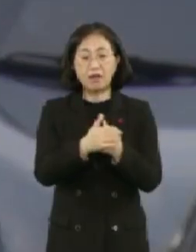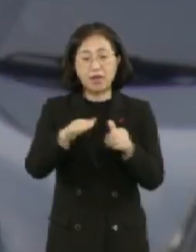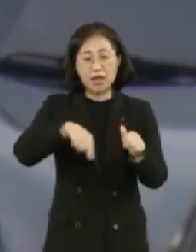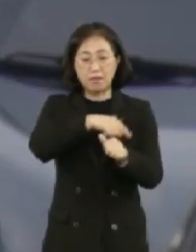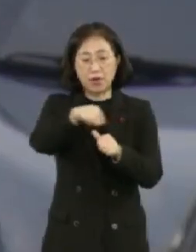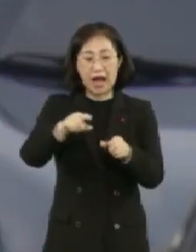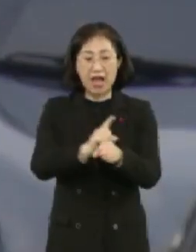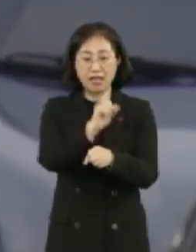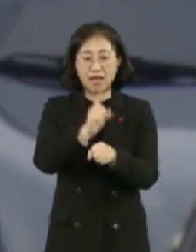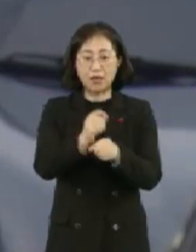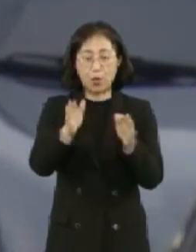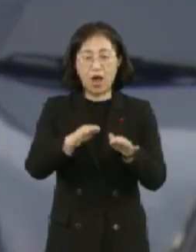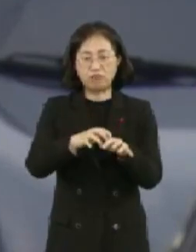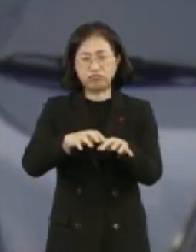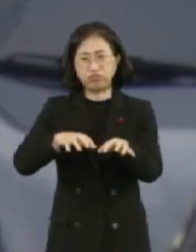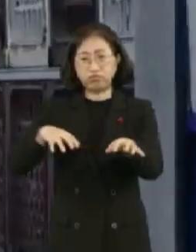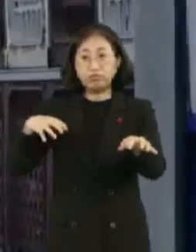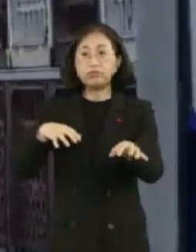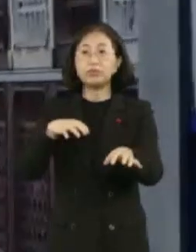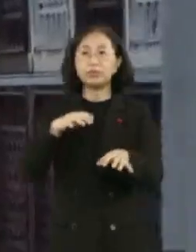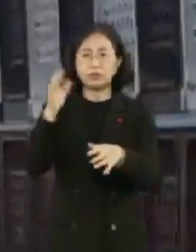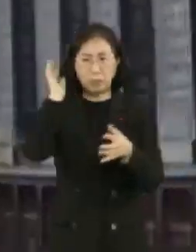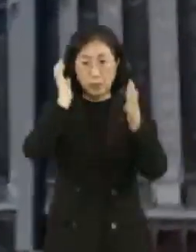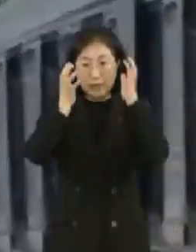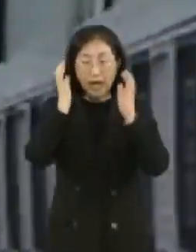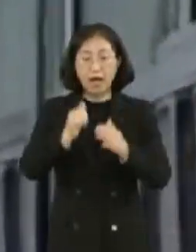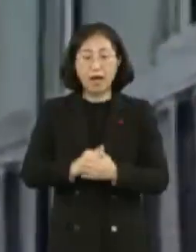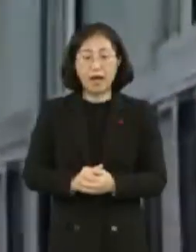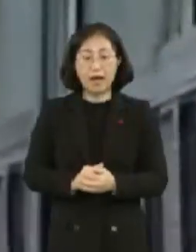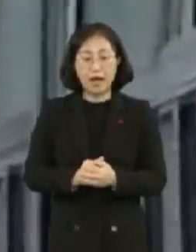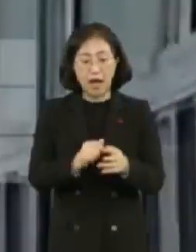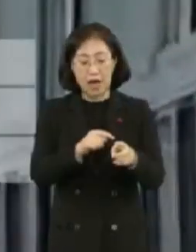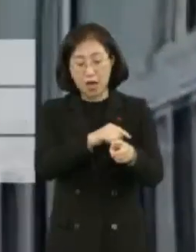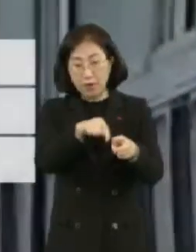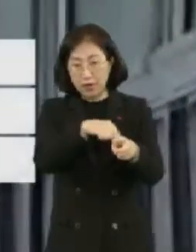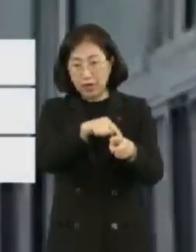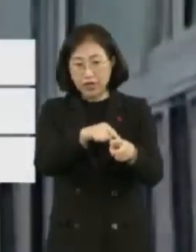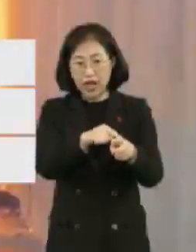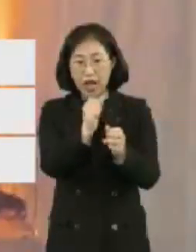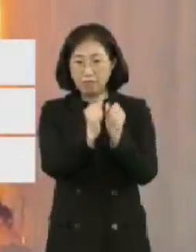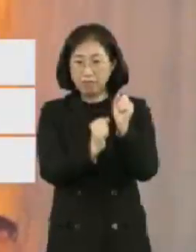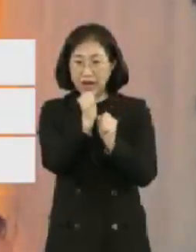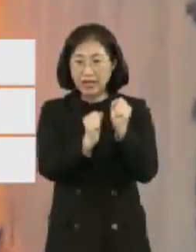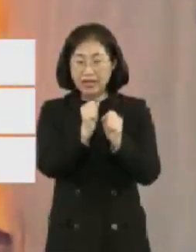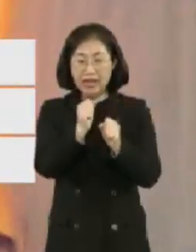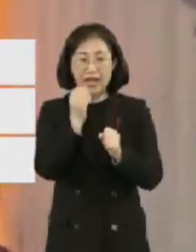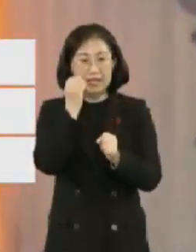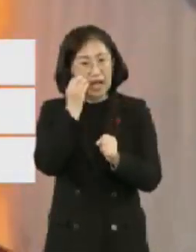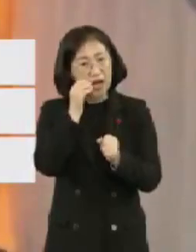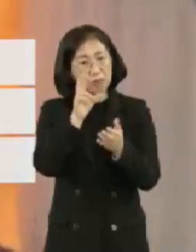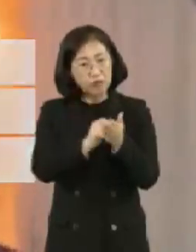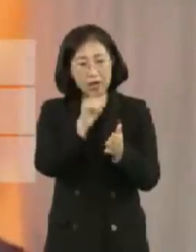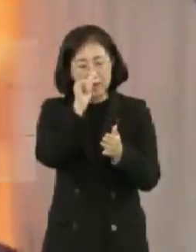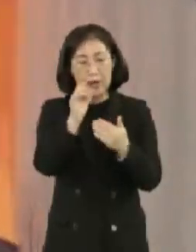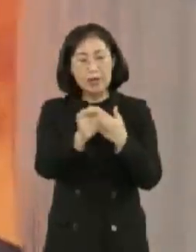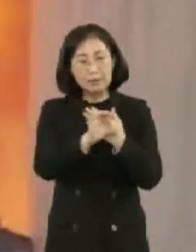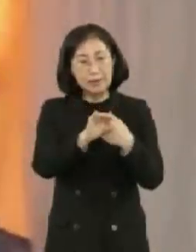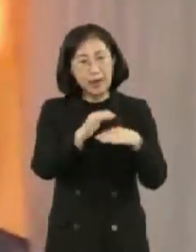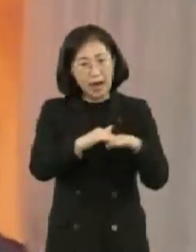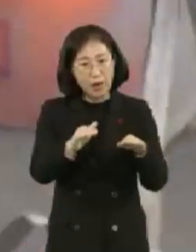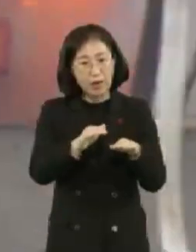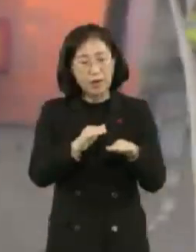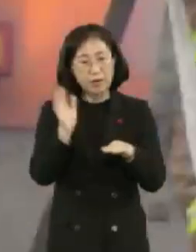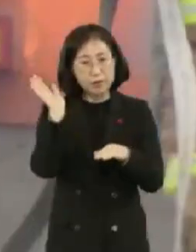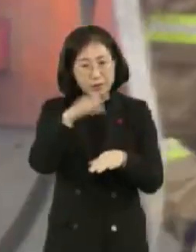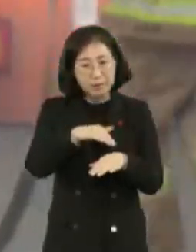동안 극심한 정체를 빚었습니다. 소방당국은 화물차 뒷바퀴 브레이크에 이상이 생겨 임시로 조치한 뒤 운행하다